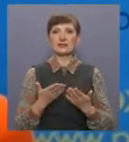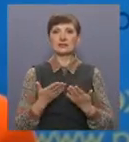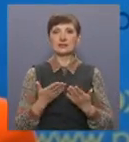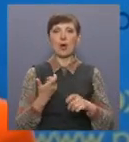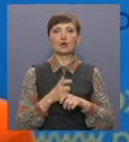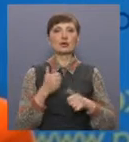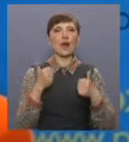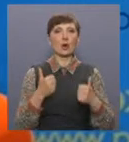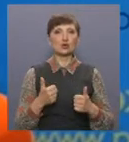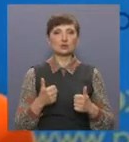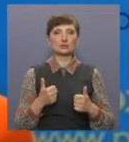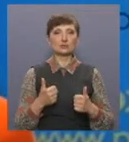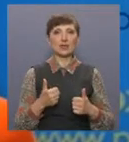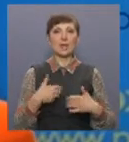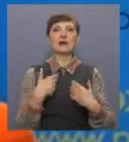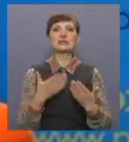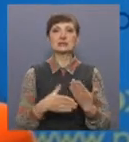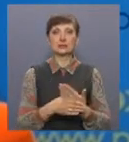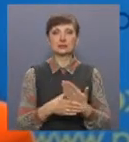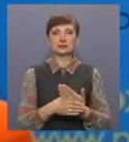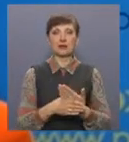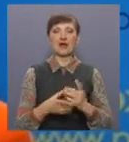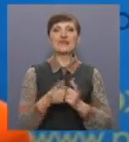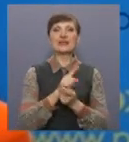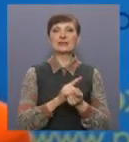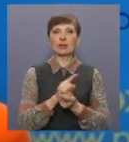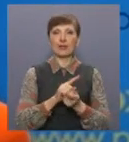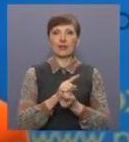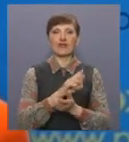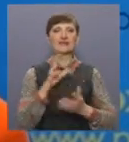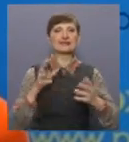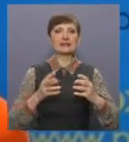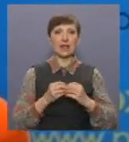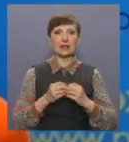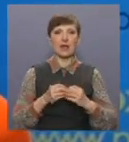очень хороший такой посыл в изменениях вообще в целом правоохранительной сферы.